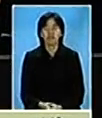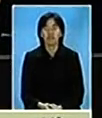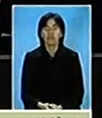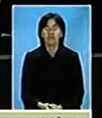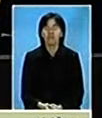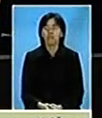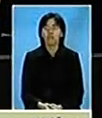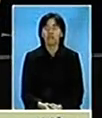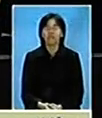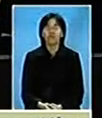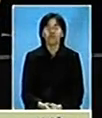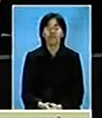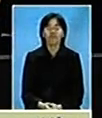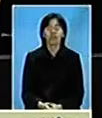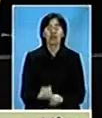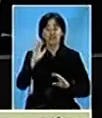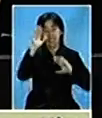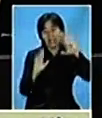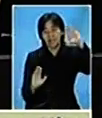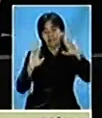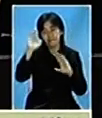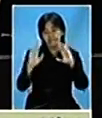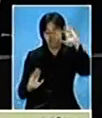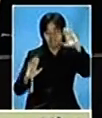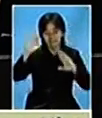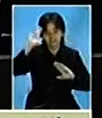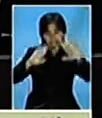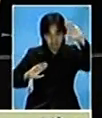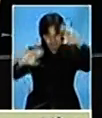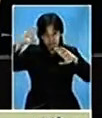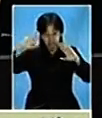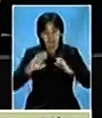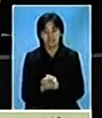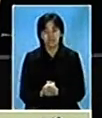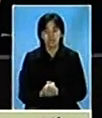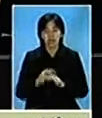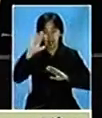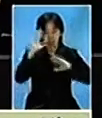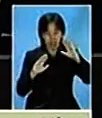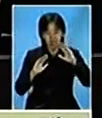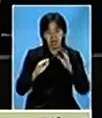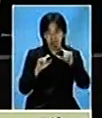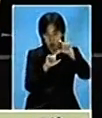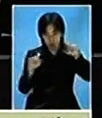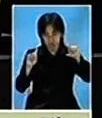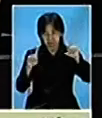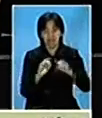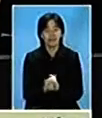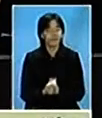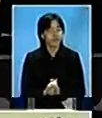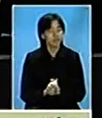ครับผมคงต้องขอเสียงจากที่ประชุมนะครับในการลงมติในวรรคที่1นะครับท่านสมาชิ